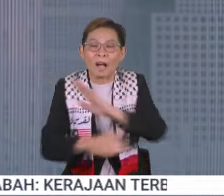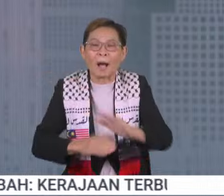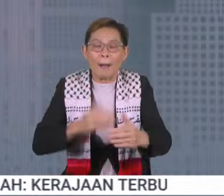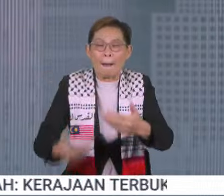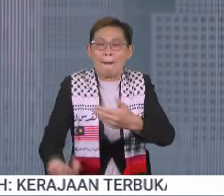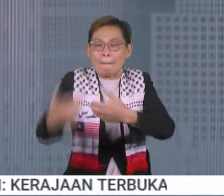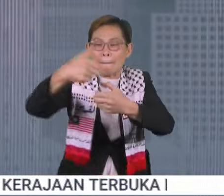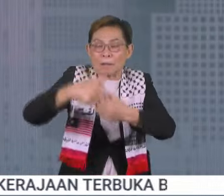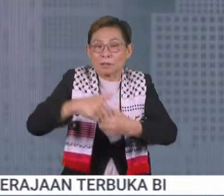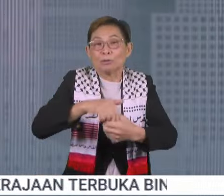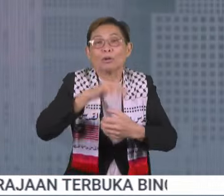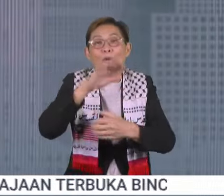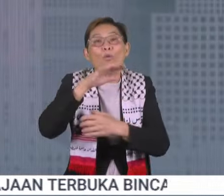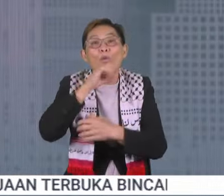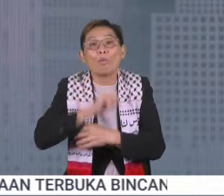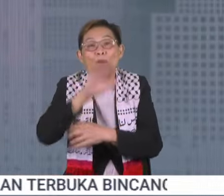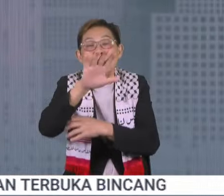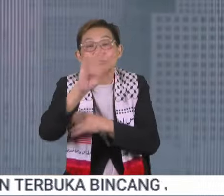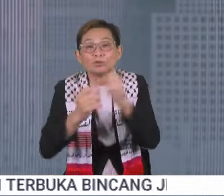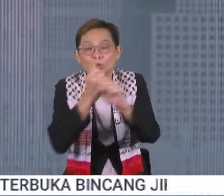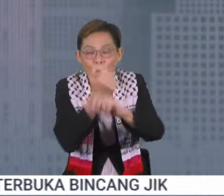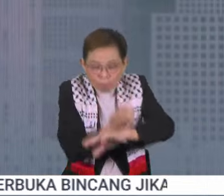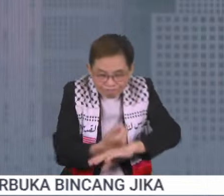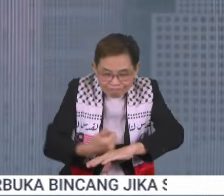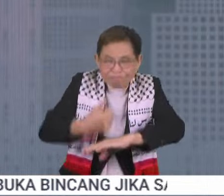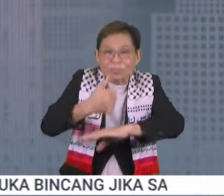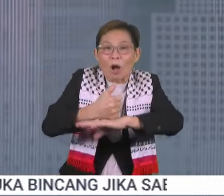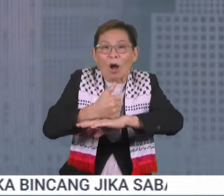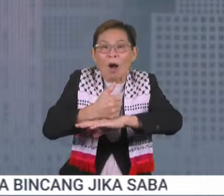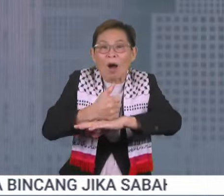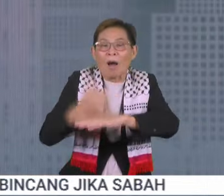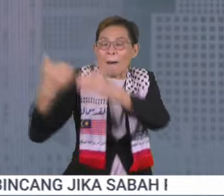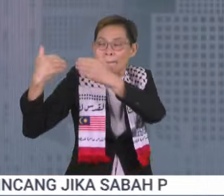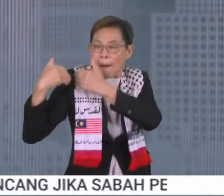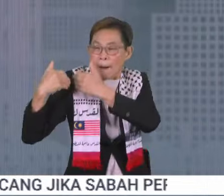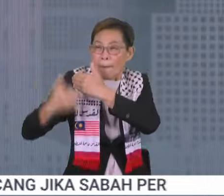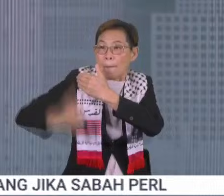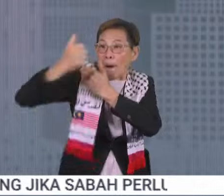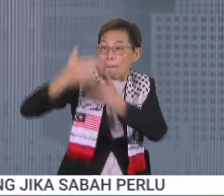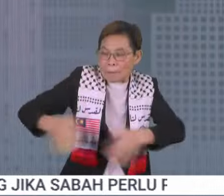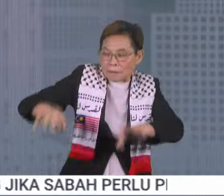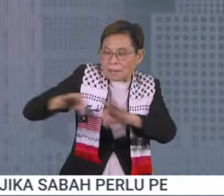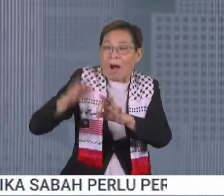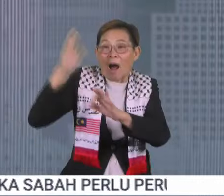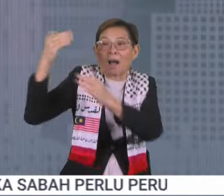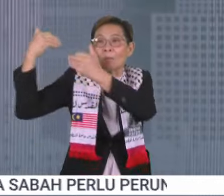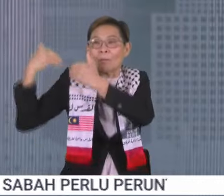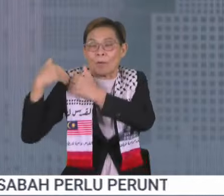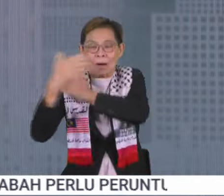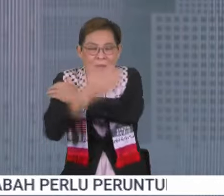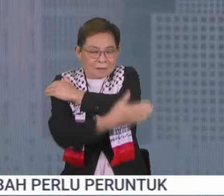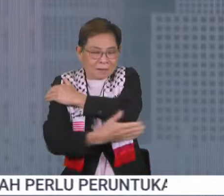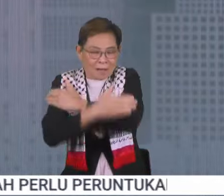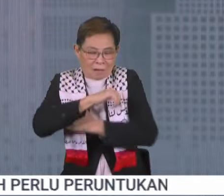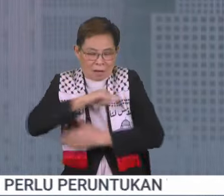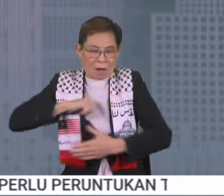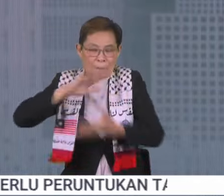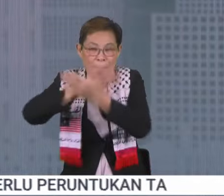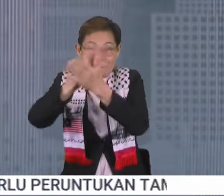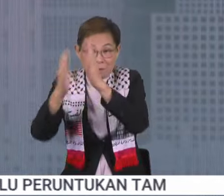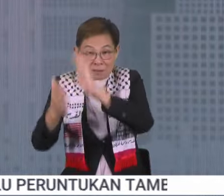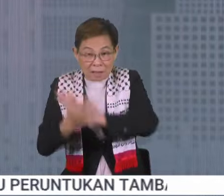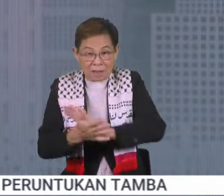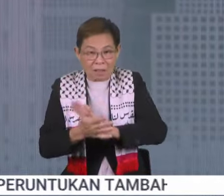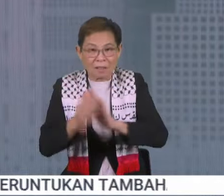ke usia 57 tahun penubuhannya, peranan yang signifikan bakal dimainkan negara anggota dalam